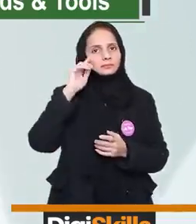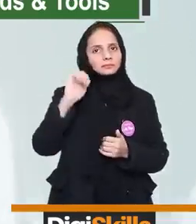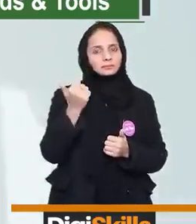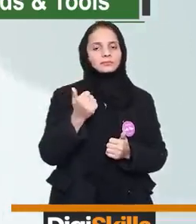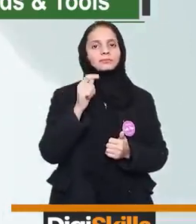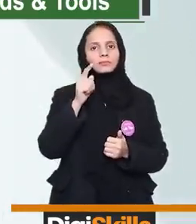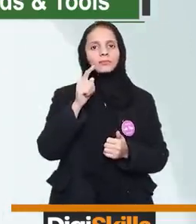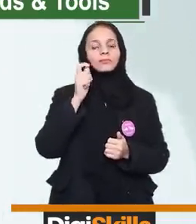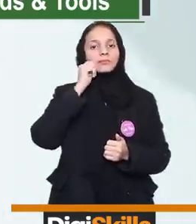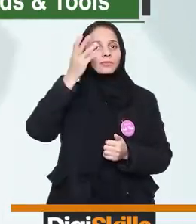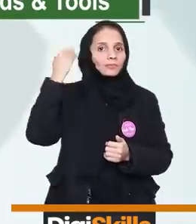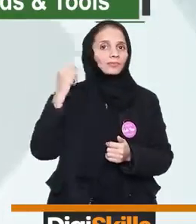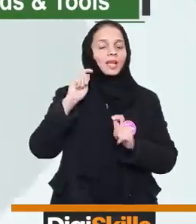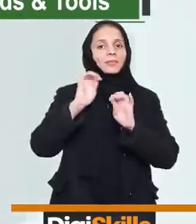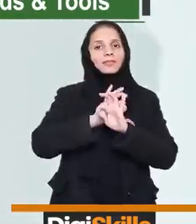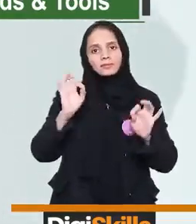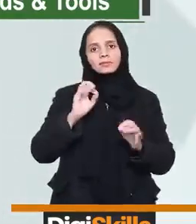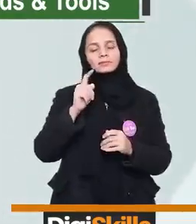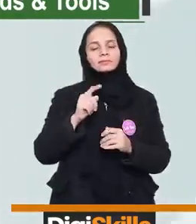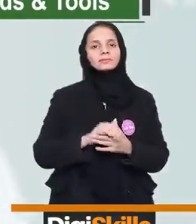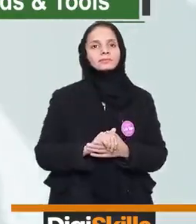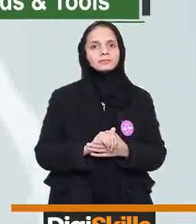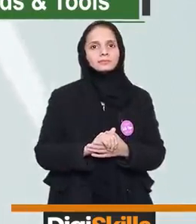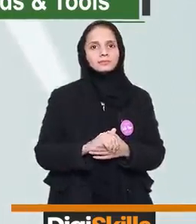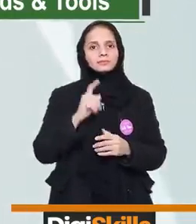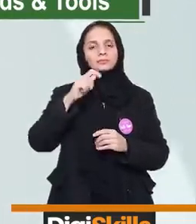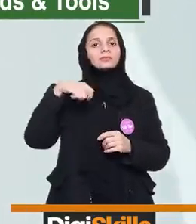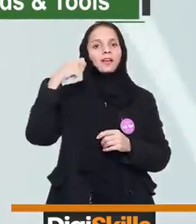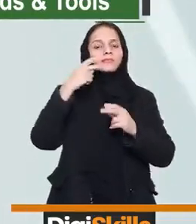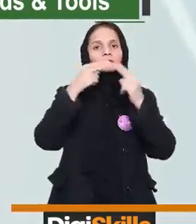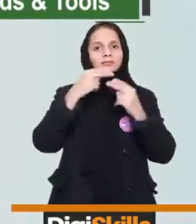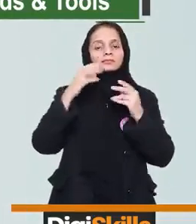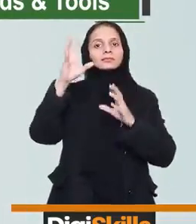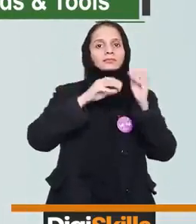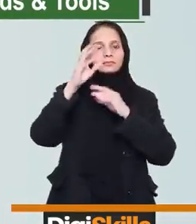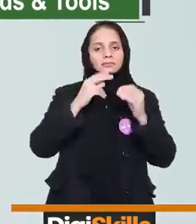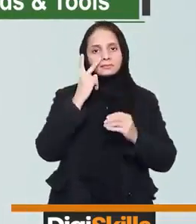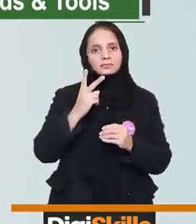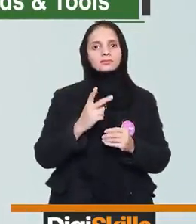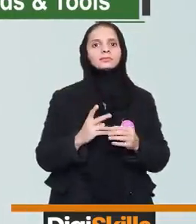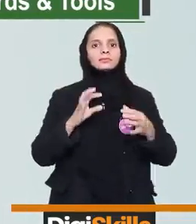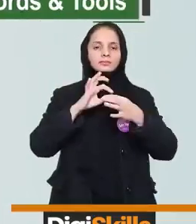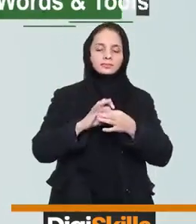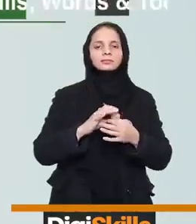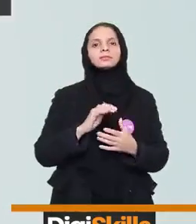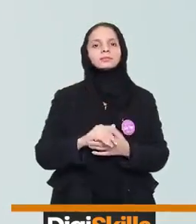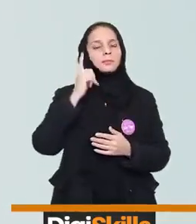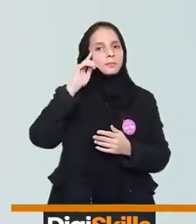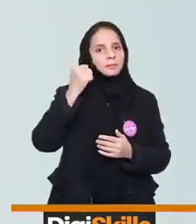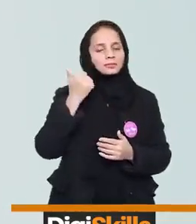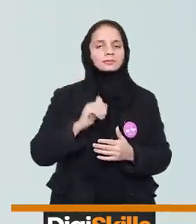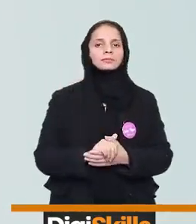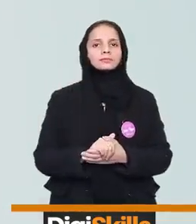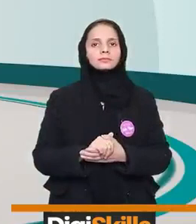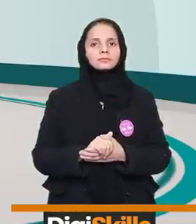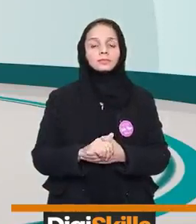تاکہ امپلائر آپ کے رسپانس سے یا آپ کی آن لائن پریزنس ان فری لانس مارکیٹ پلیس سے کنونس